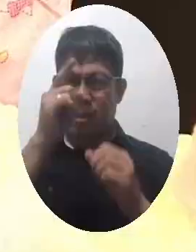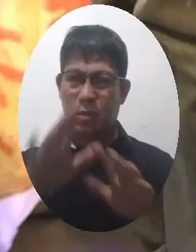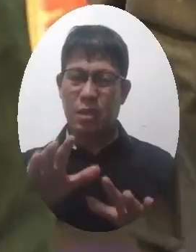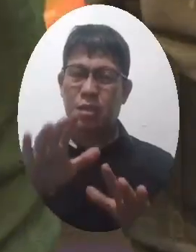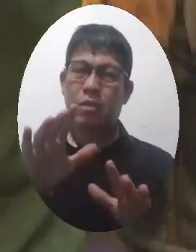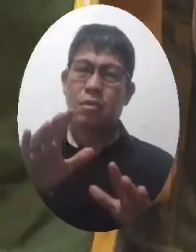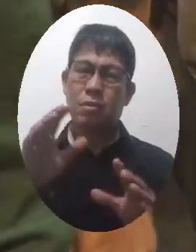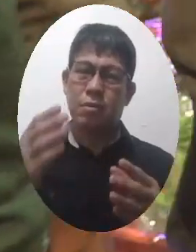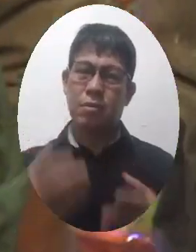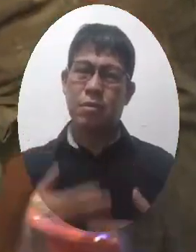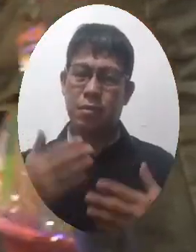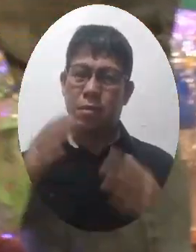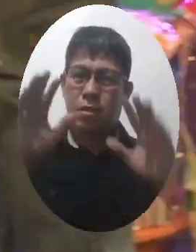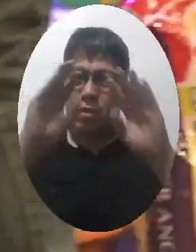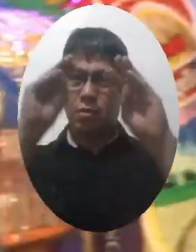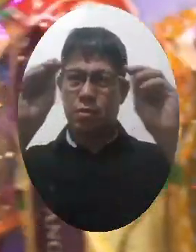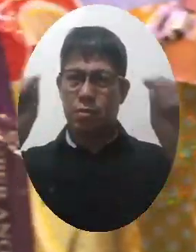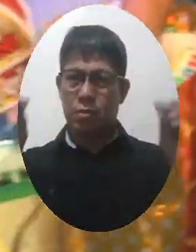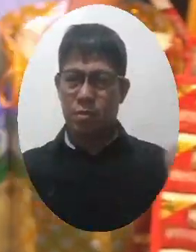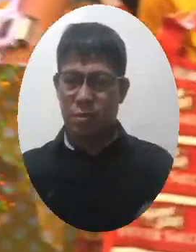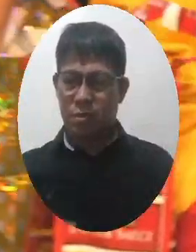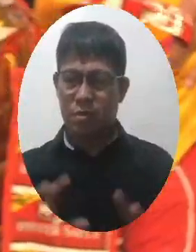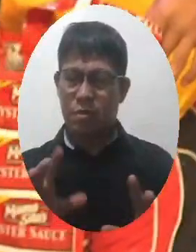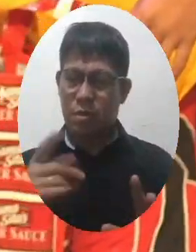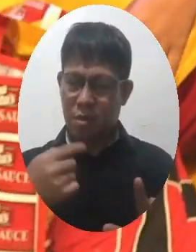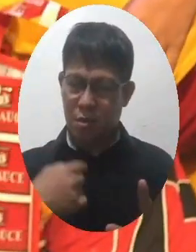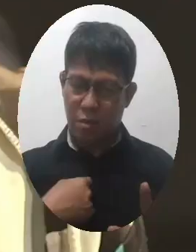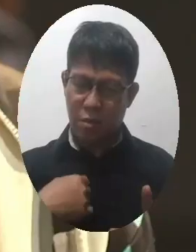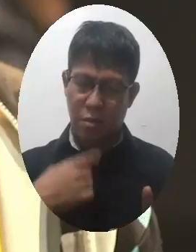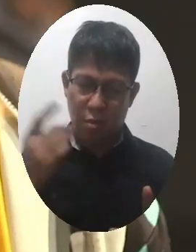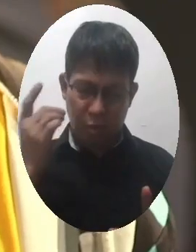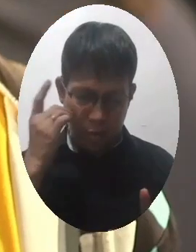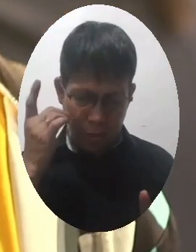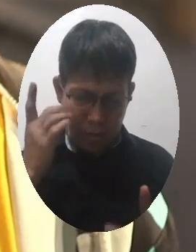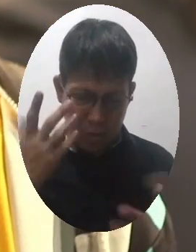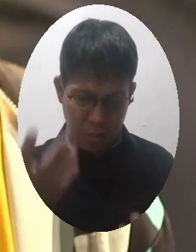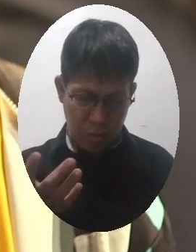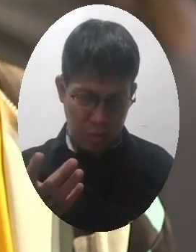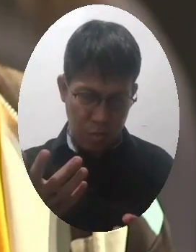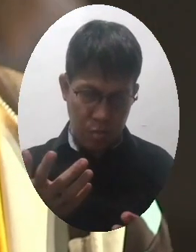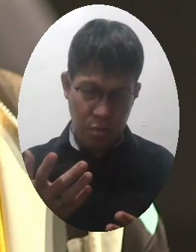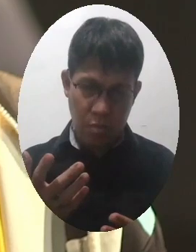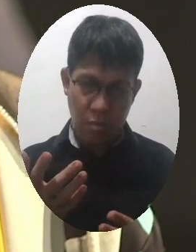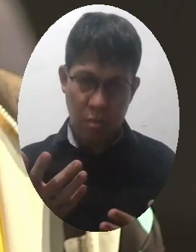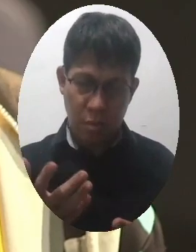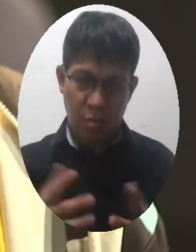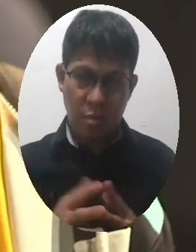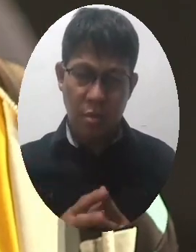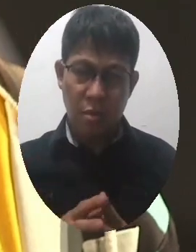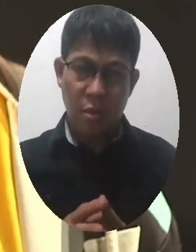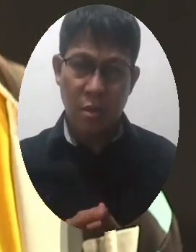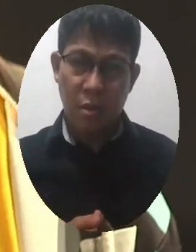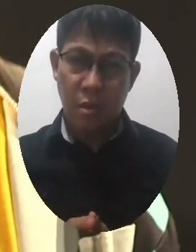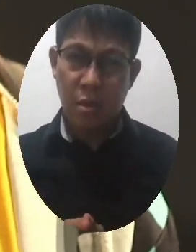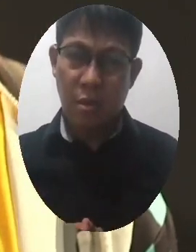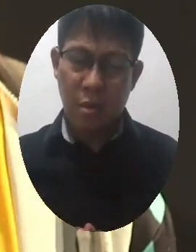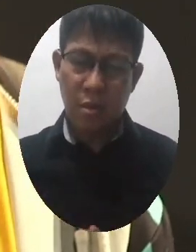God bless po and Merry Christmas po. Happy po ako ngayon dahil marami po akong natanggap na donation galing po sa mga donors.